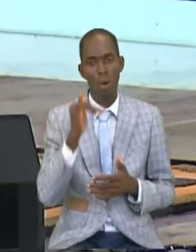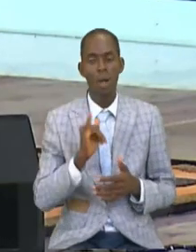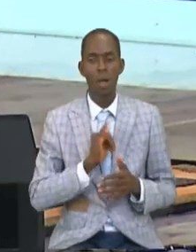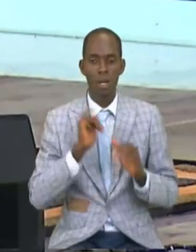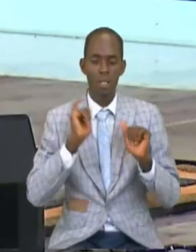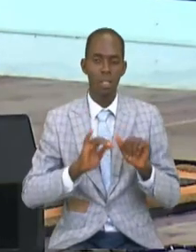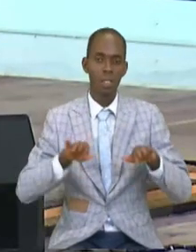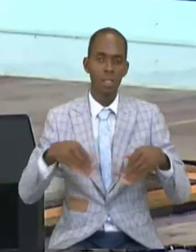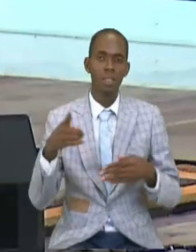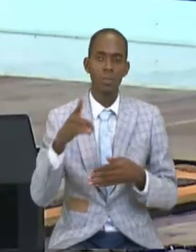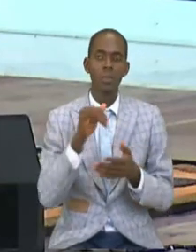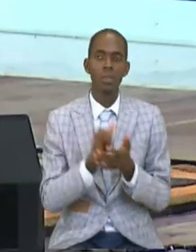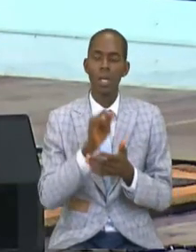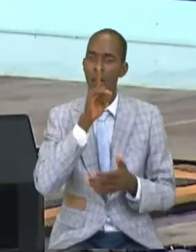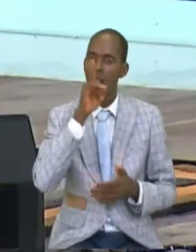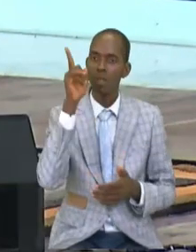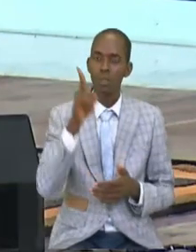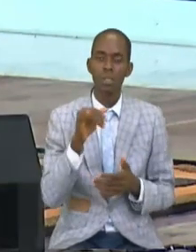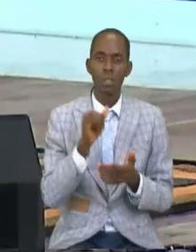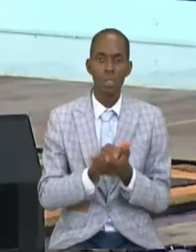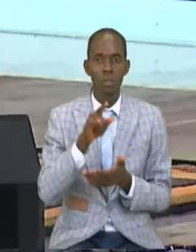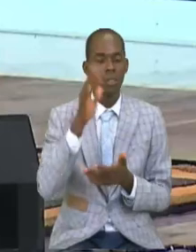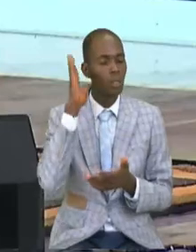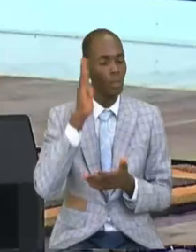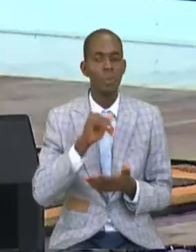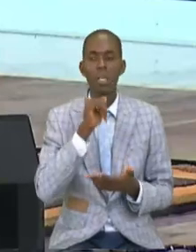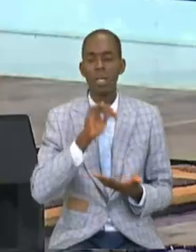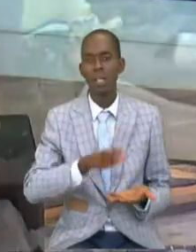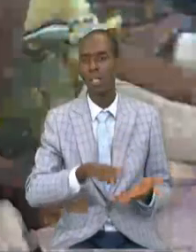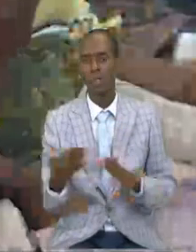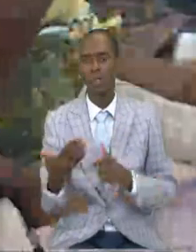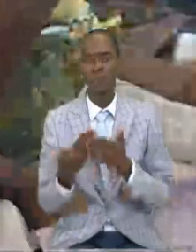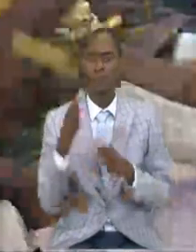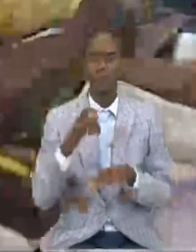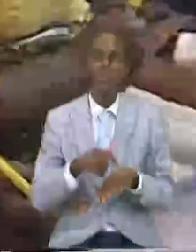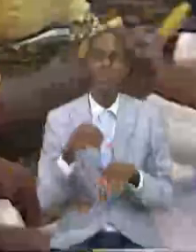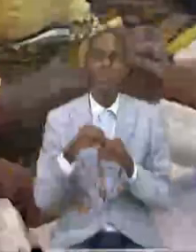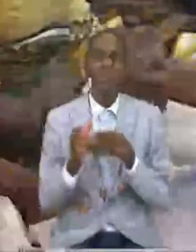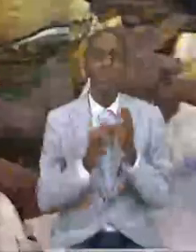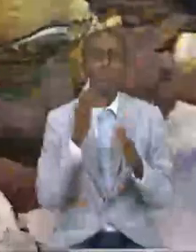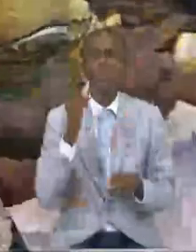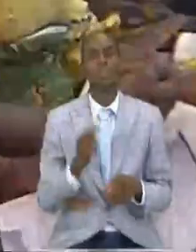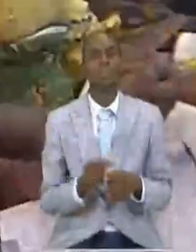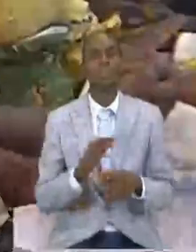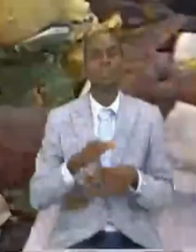pourquoi je peux vous assurer que vous ne mourrez pas prématurément.